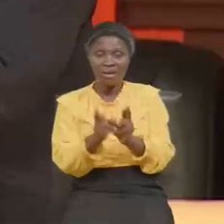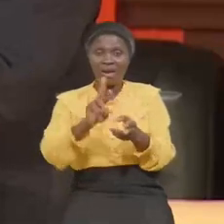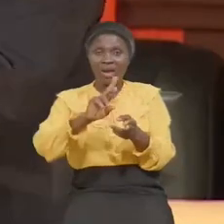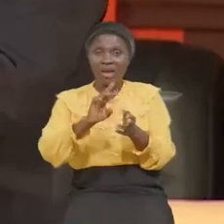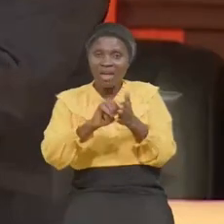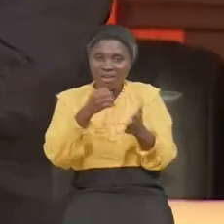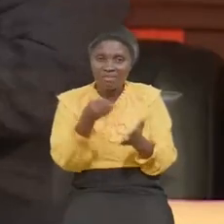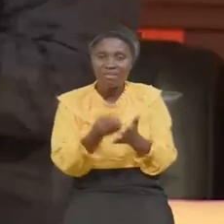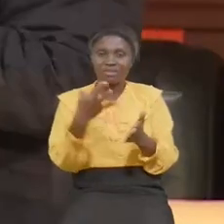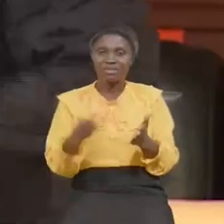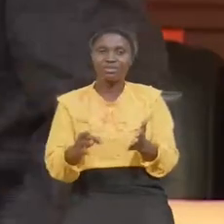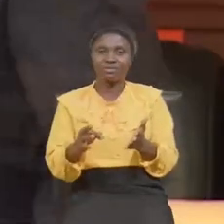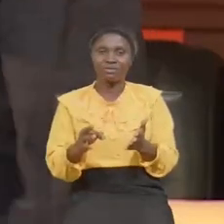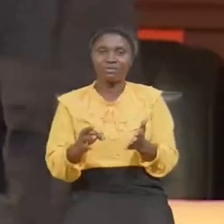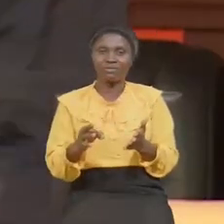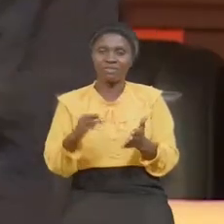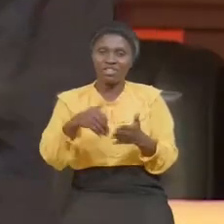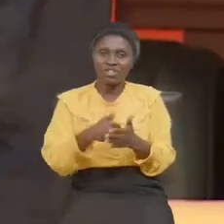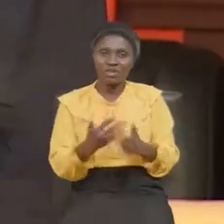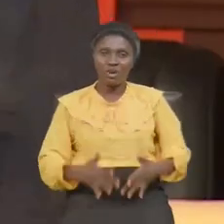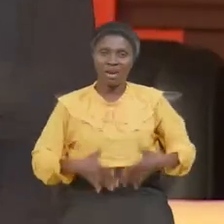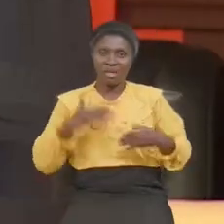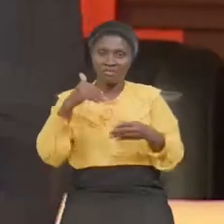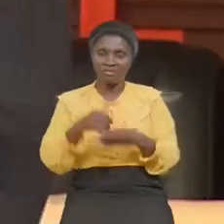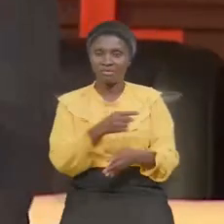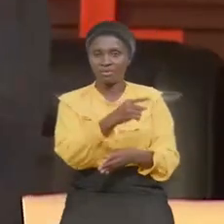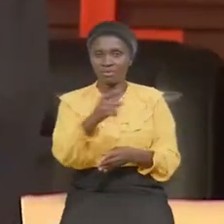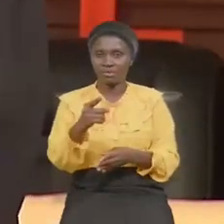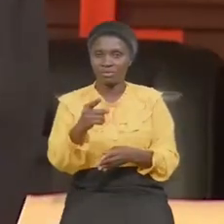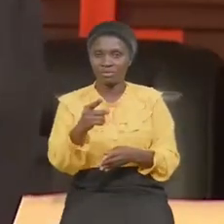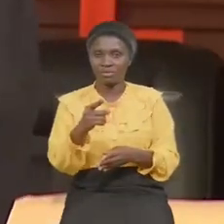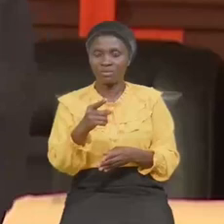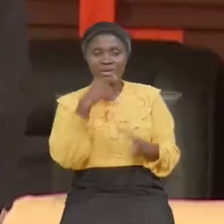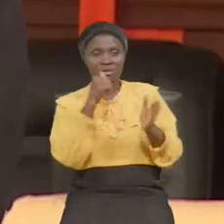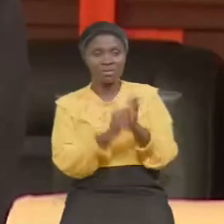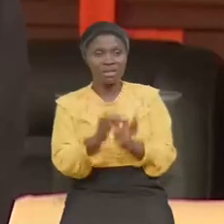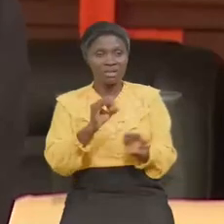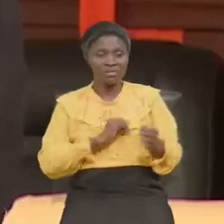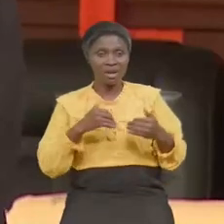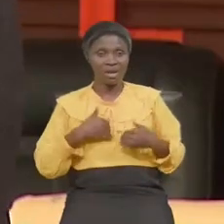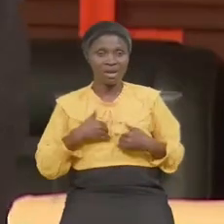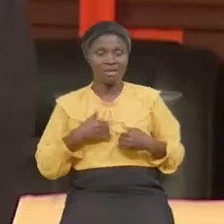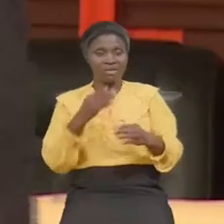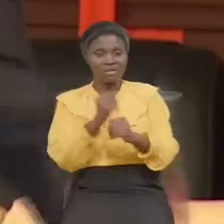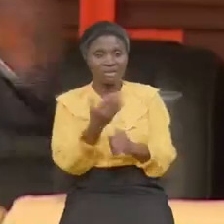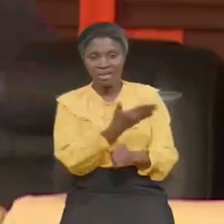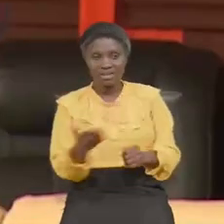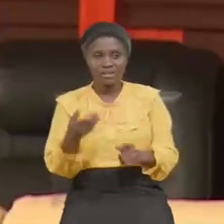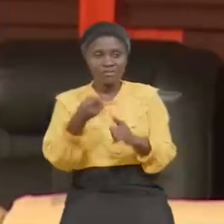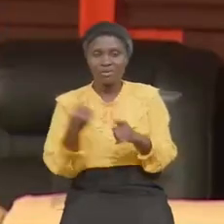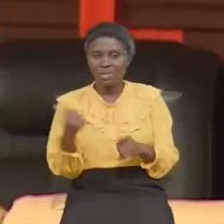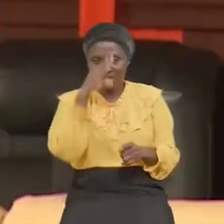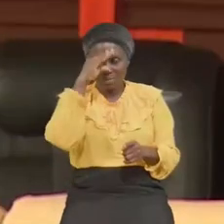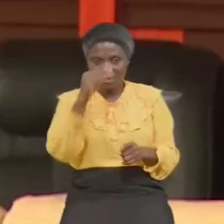régénération dans ta vie. Si j'ai pris quelque chose à quelqu'un, à tort, je lui rends